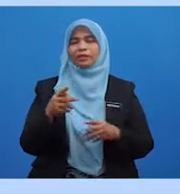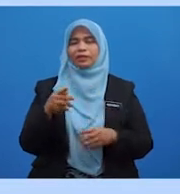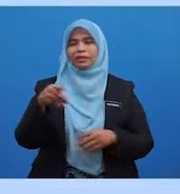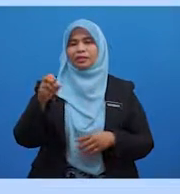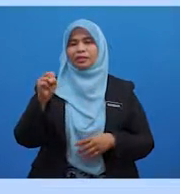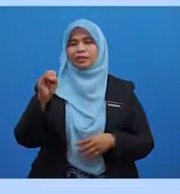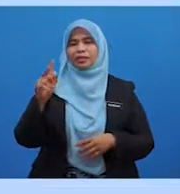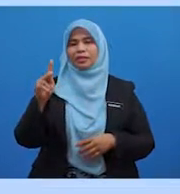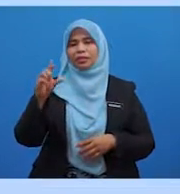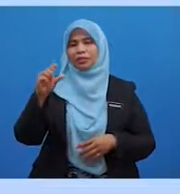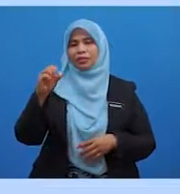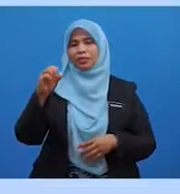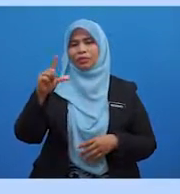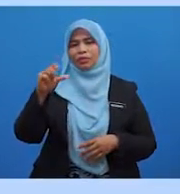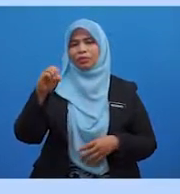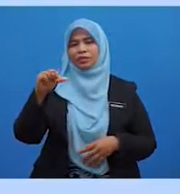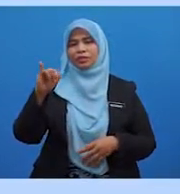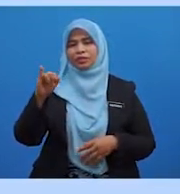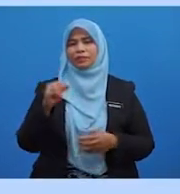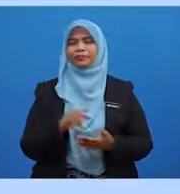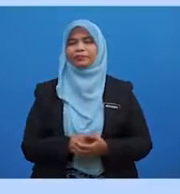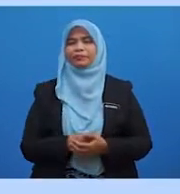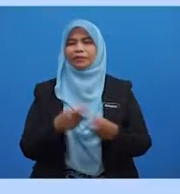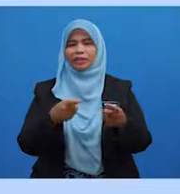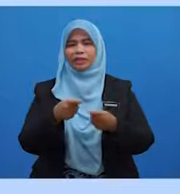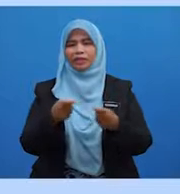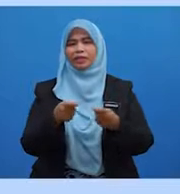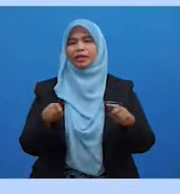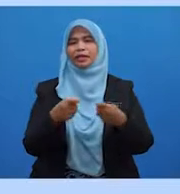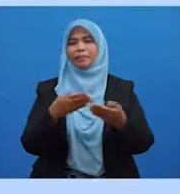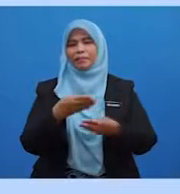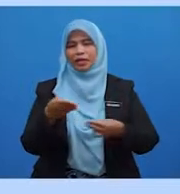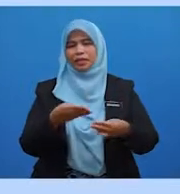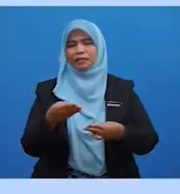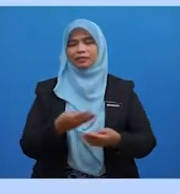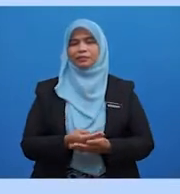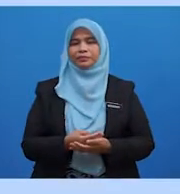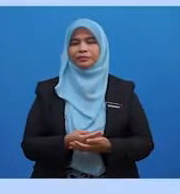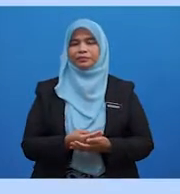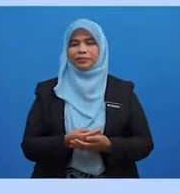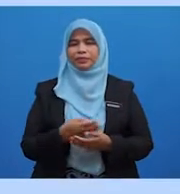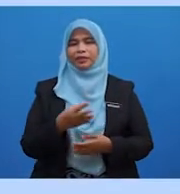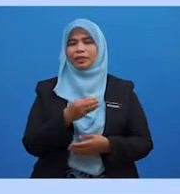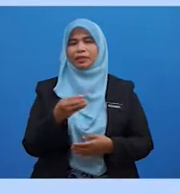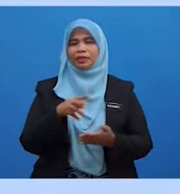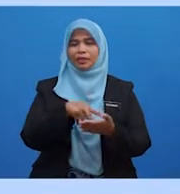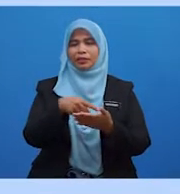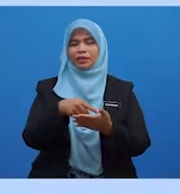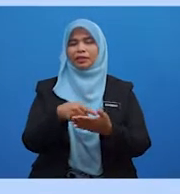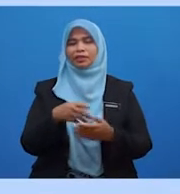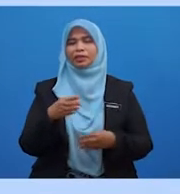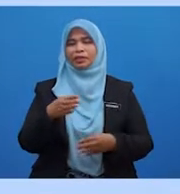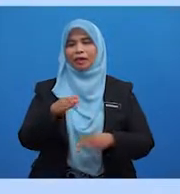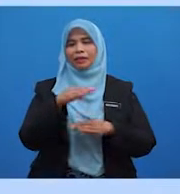iaitu tindak balas yang dihasilkan oleh minda individu tersebut. Manakala kebangkitan melibatkan